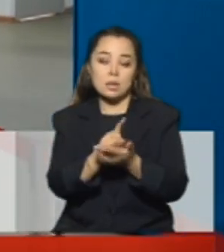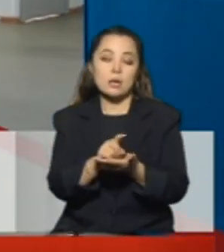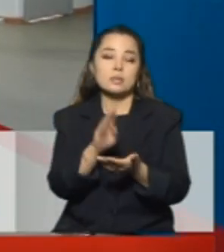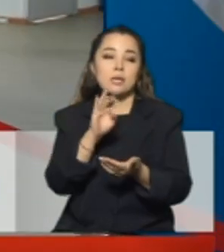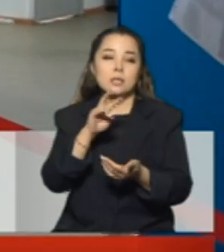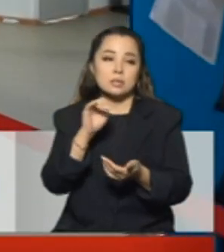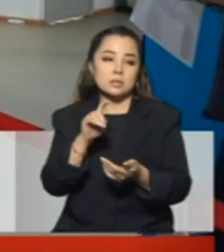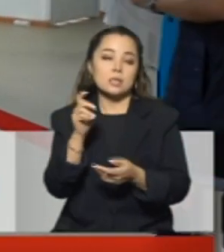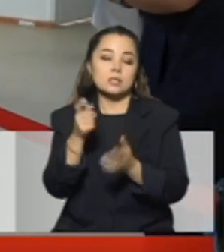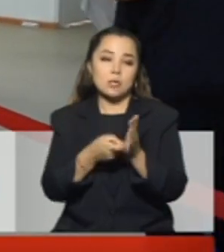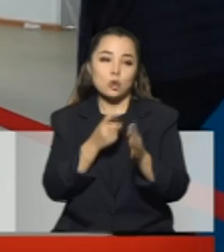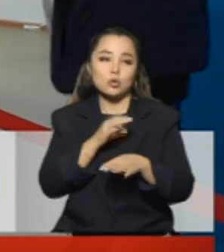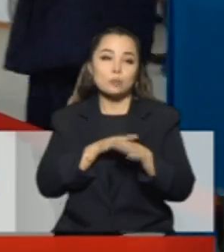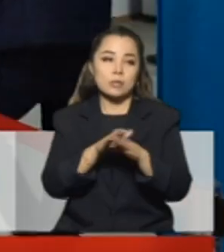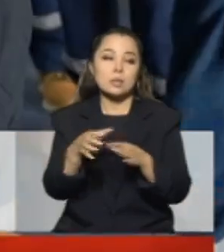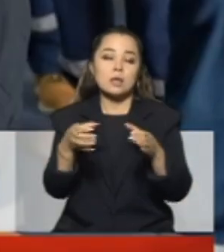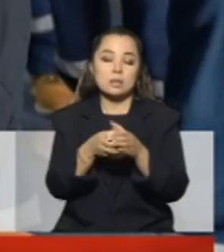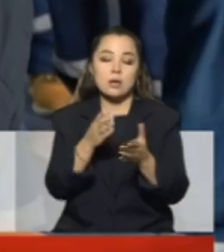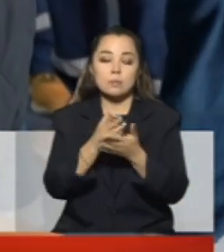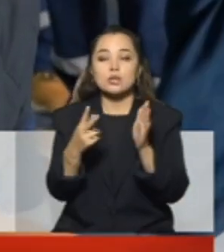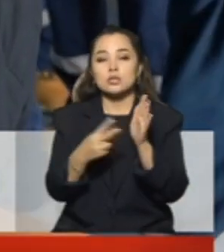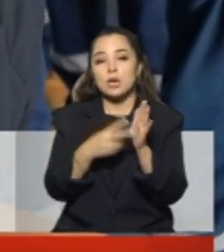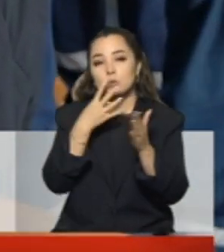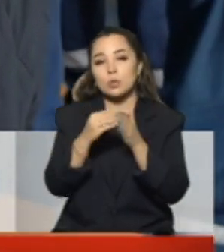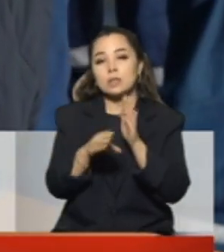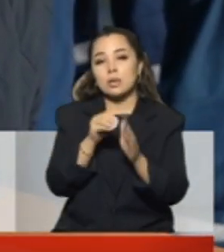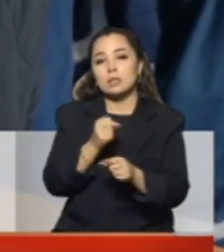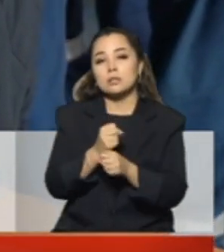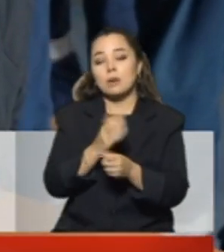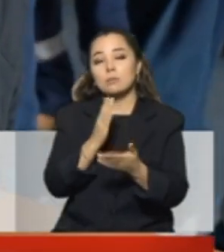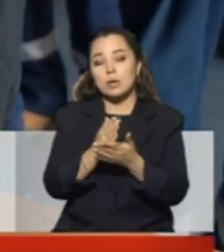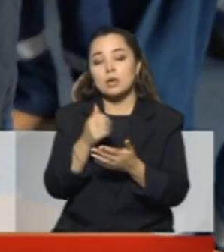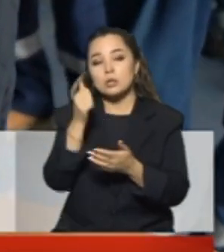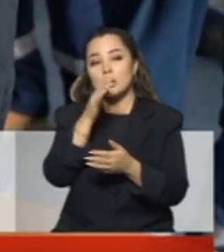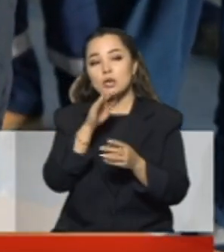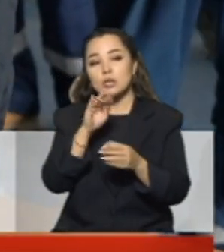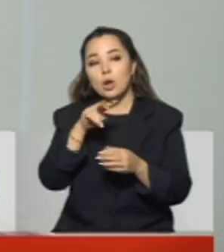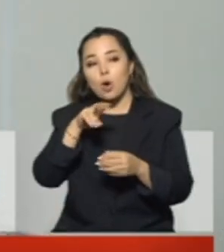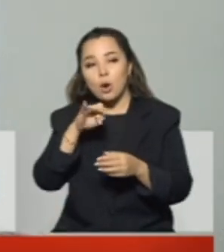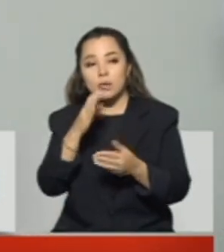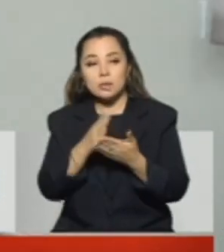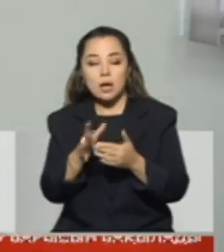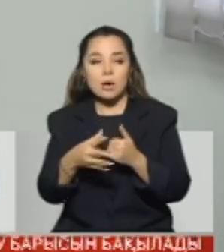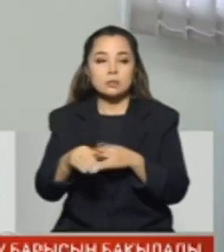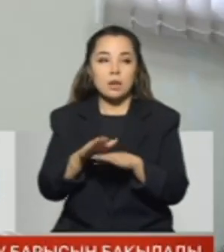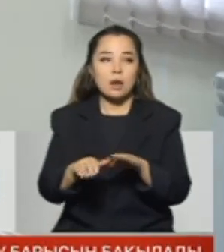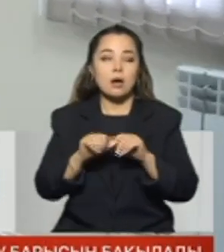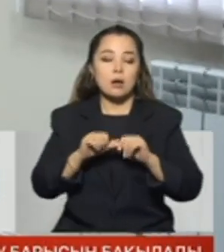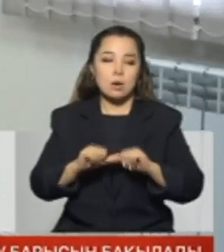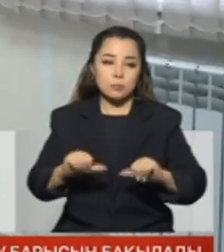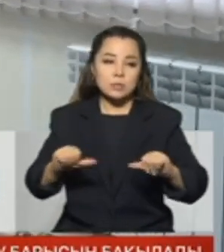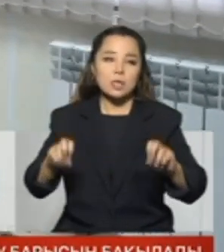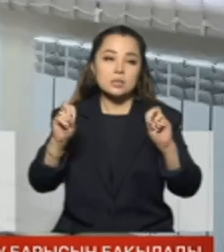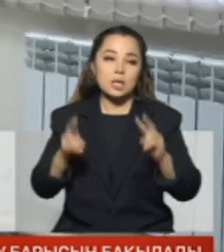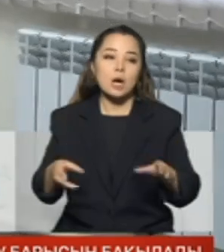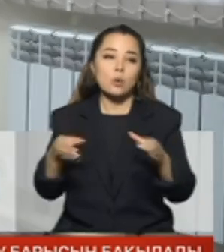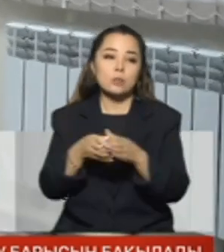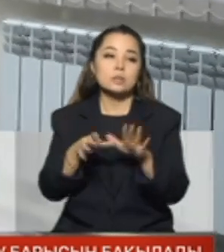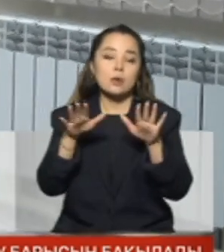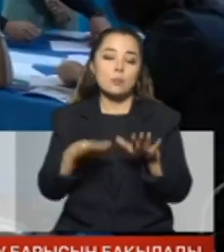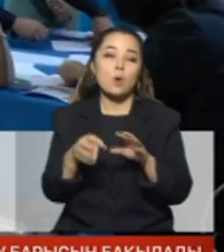кенорының жұмысшылары 7 дауыс беру пунктінде өз таңдауларын жасады. Жылой аудандық аумақтық комиссиясының мәліметінше теңіз